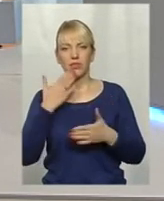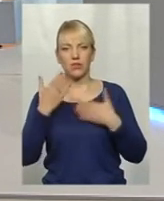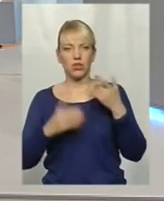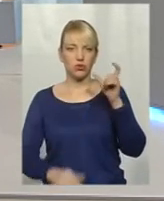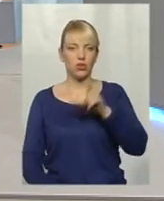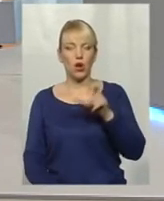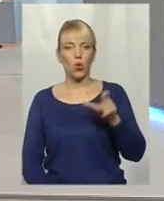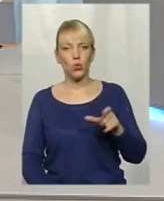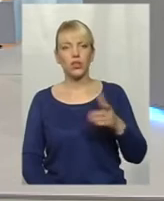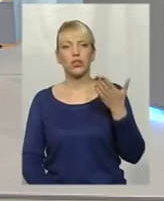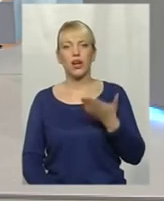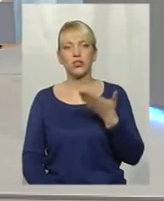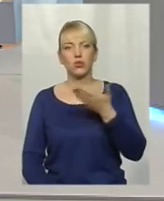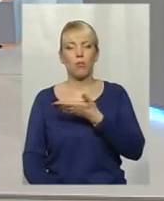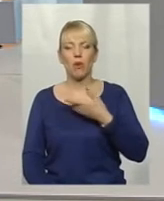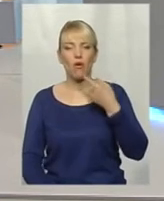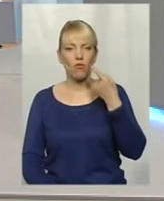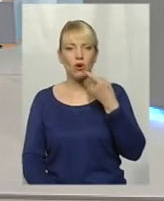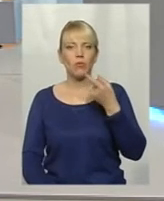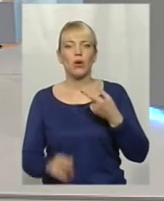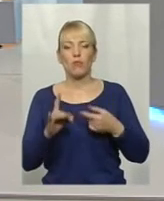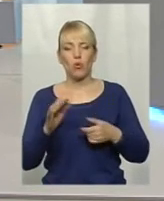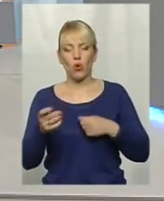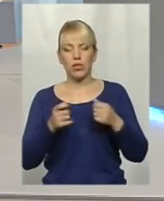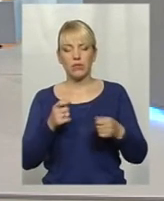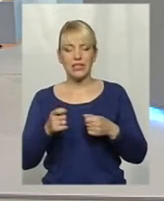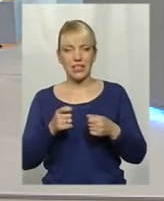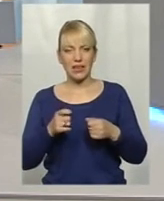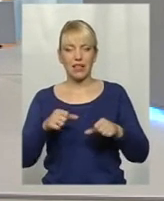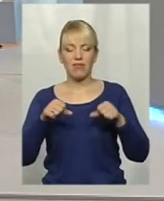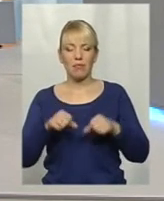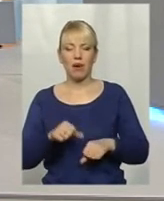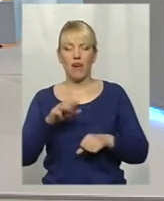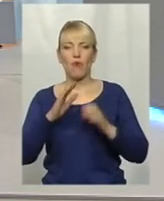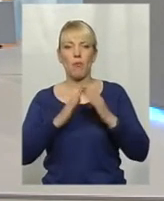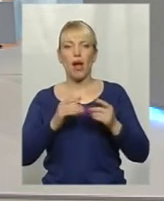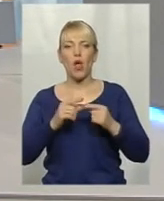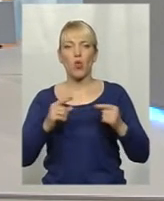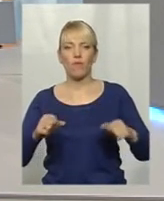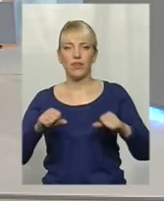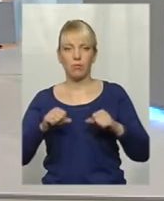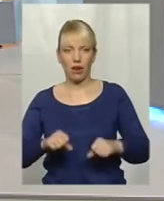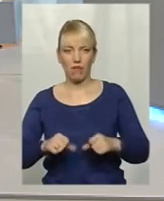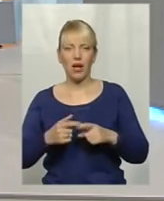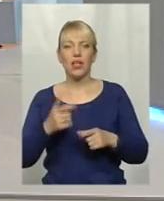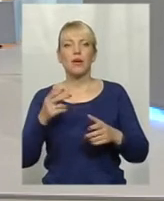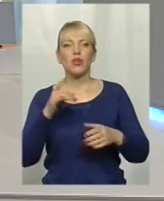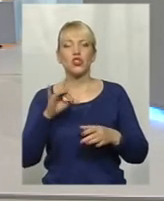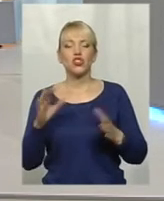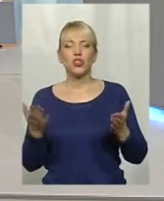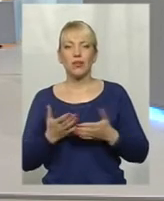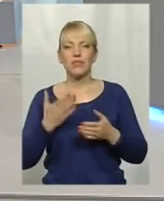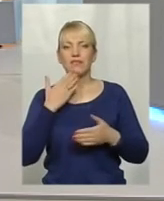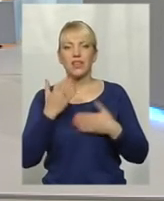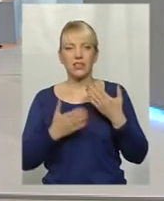про адміністративне право і майнові права. І що це? Що цивільні справи? З чим звертаються?